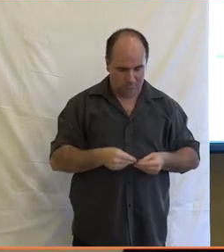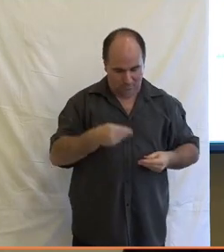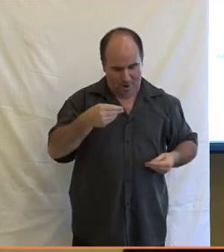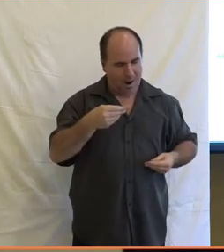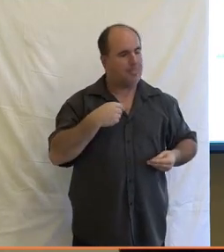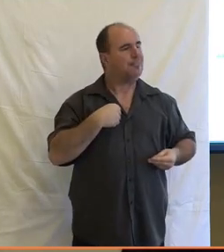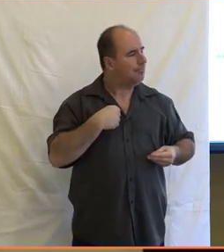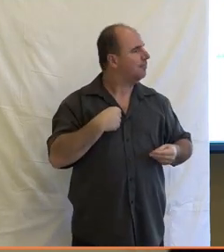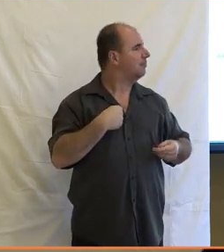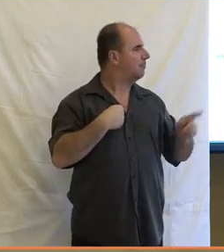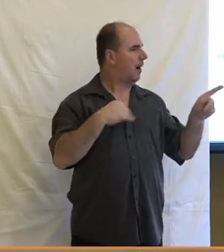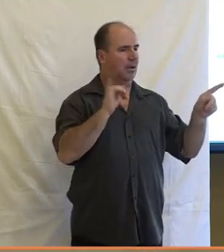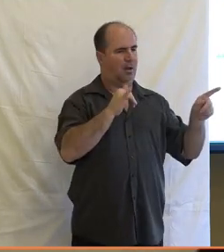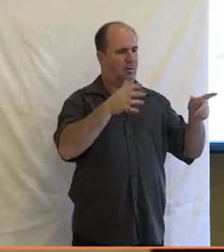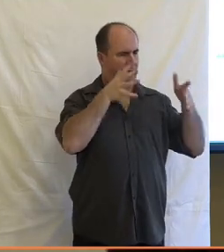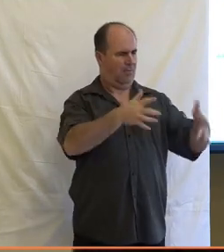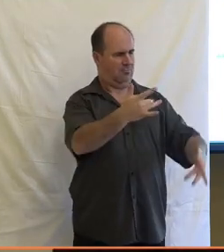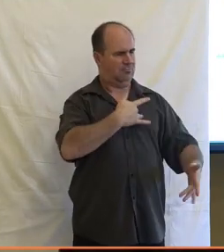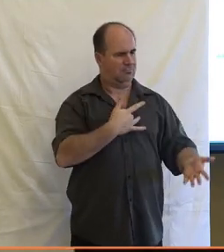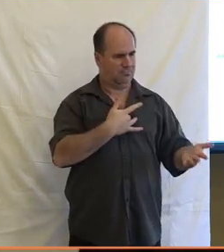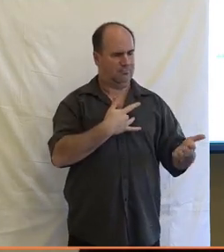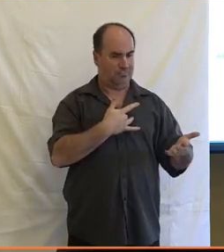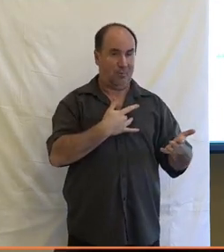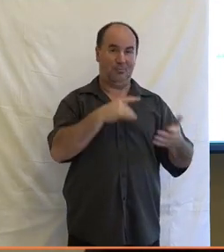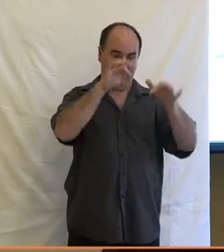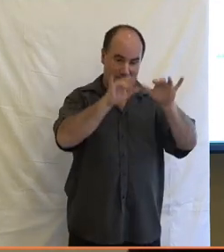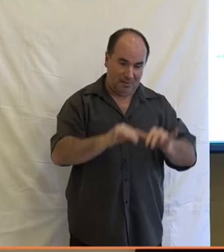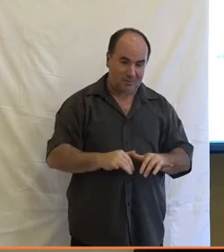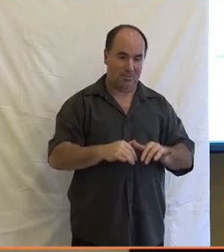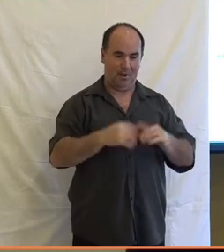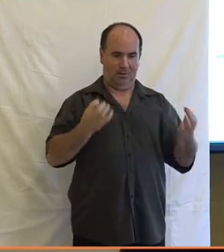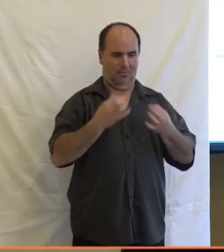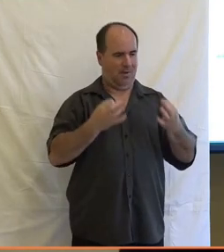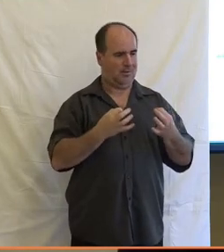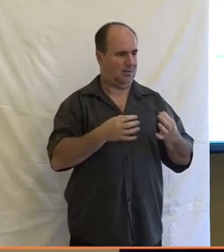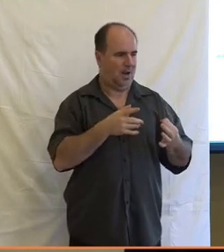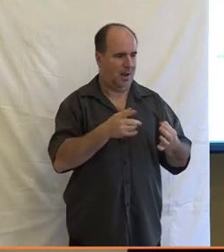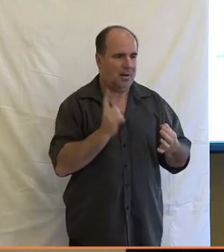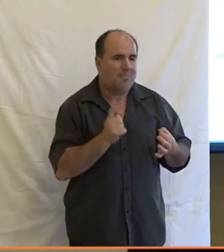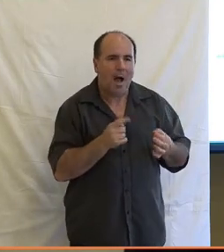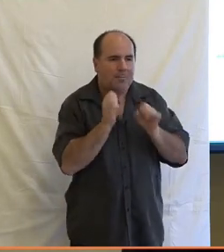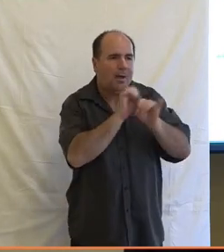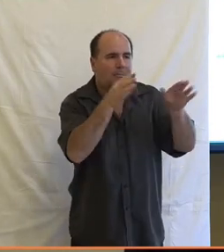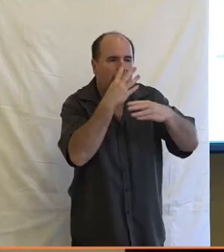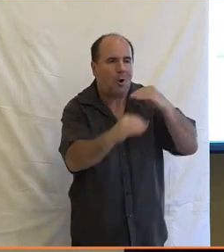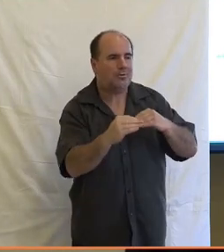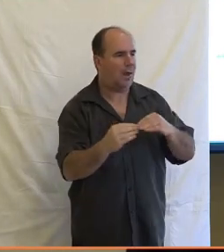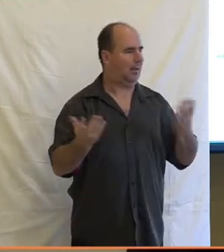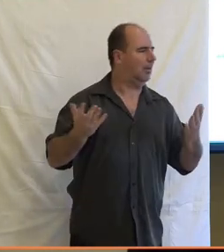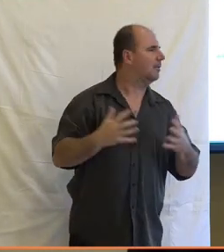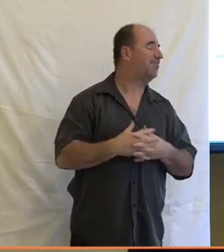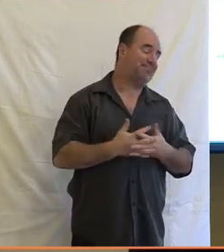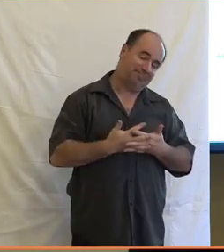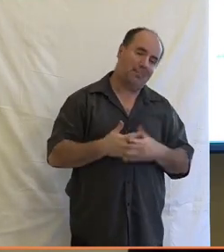nemá rád, protože tam píšeme věci, které mu mohou kazit prodeje takové pomůcky na našem trhu, ale jak už jsem říkal, přijde nám